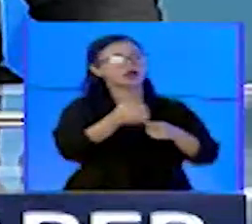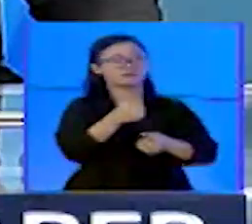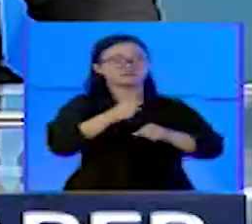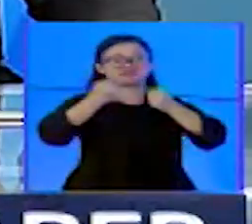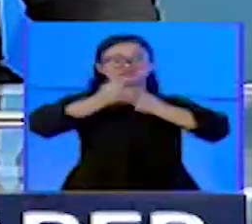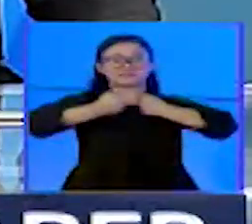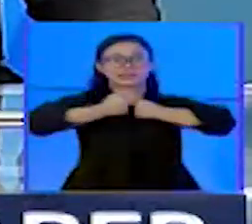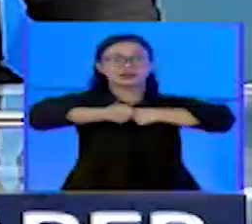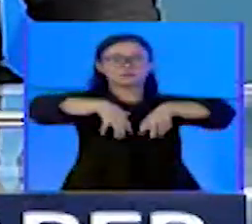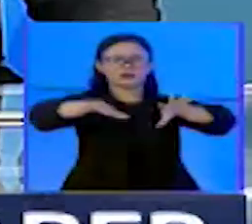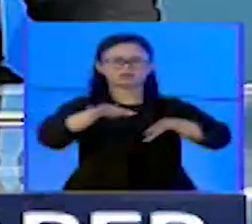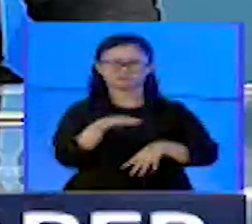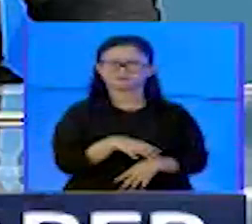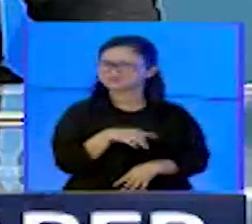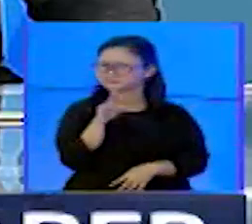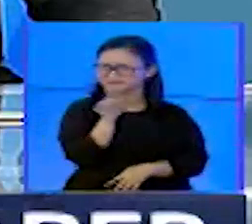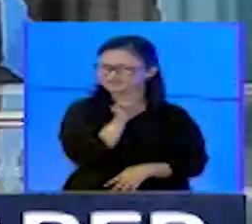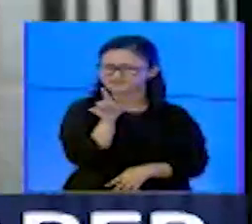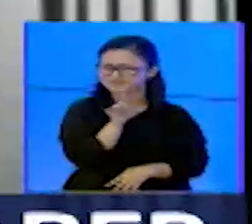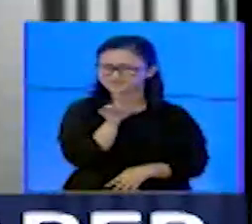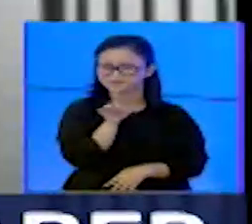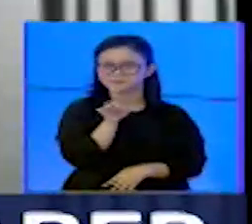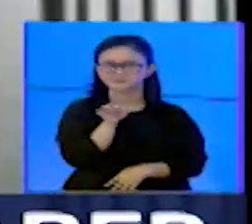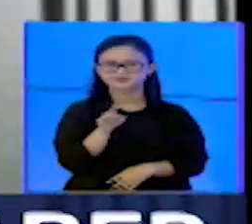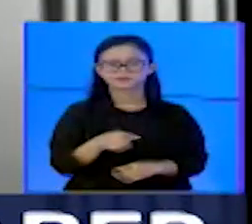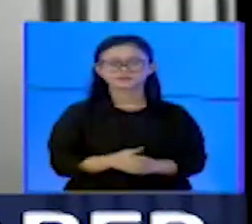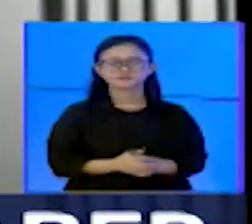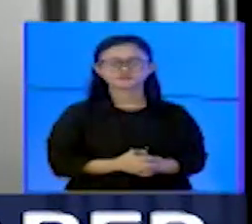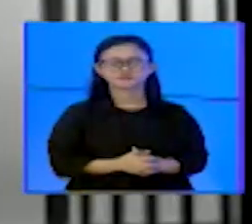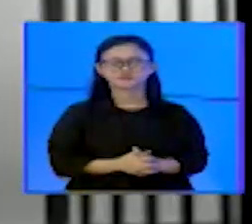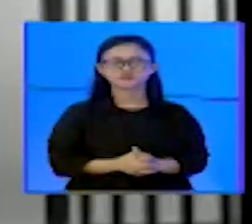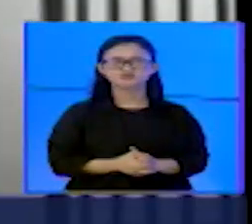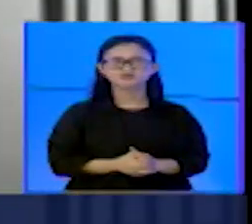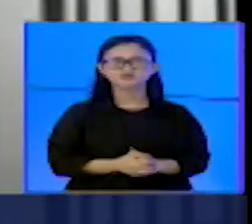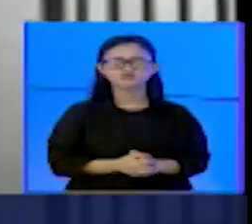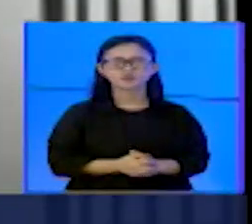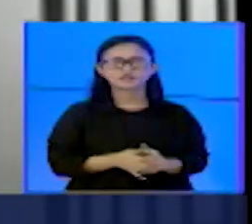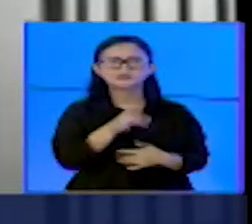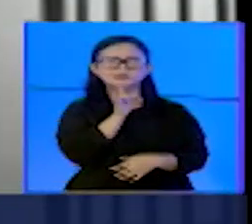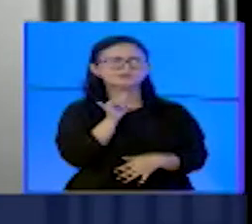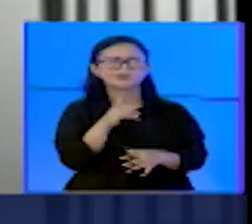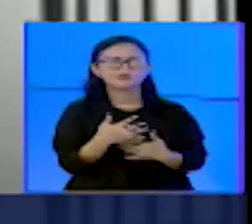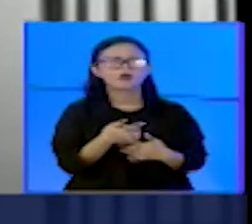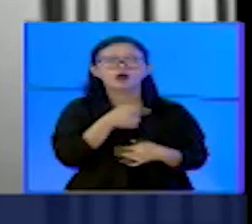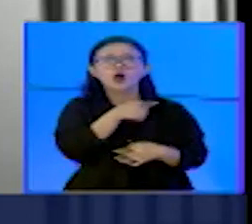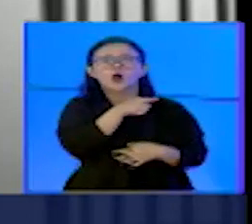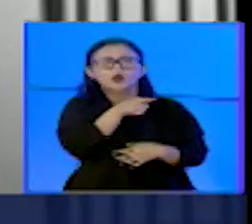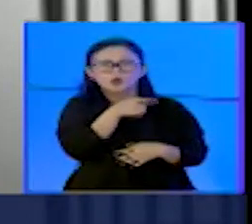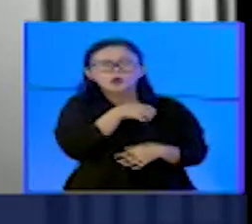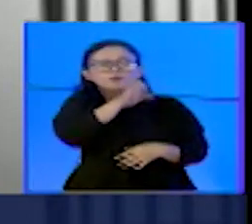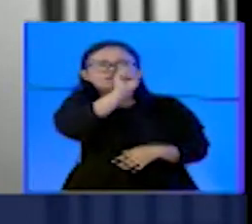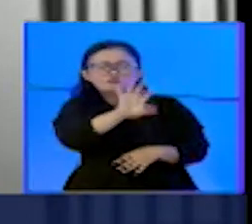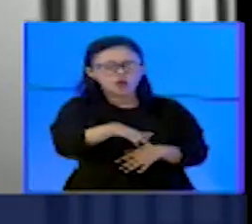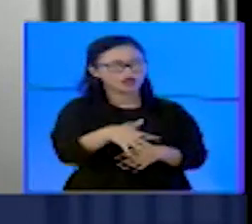lepas dari jerat hukum Hai masyarakat saat ini pesoleh terganggu dengan sebutan yang barangkali